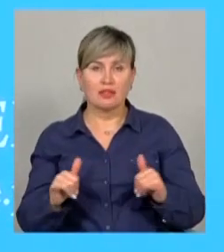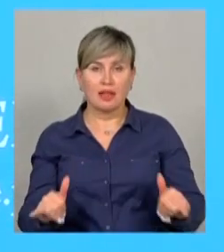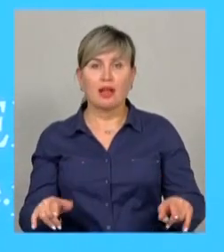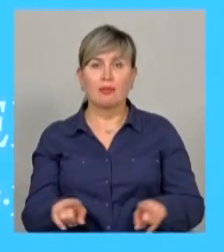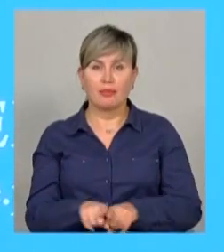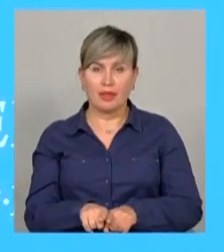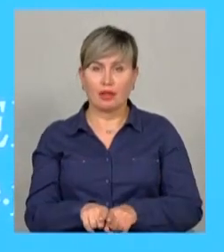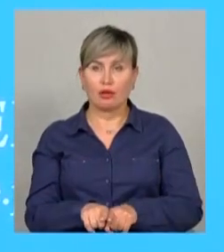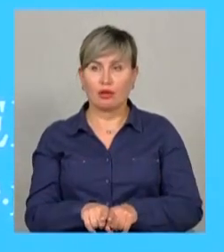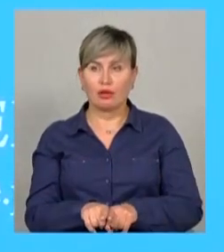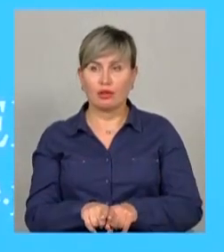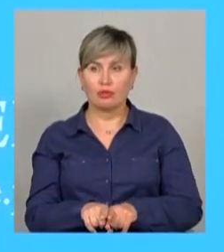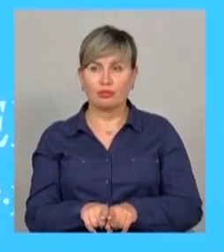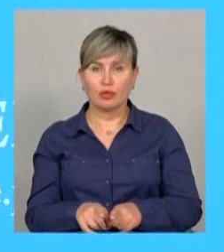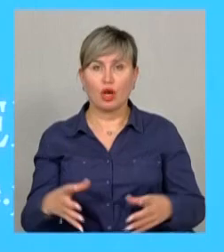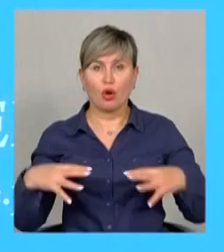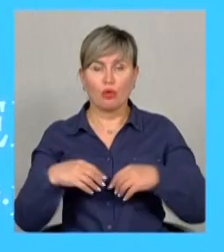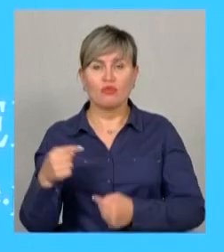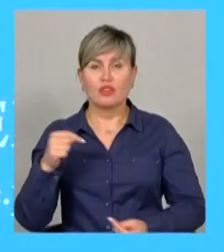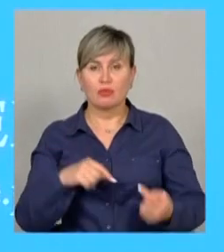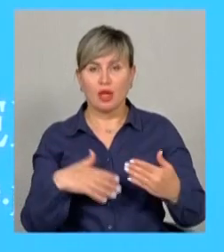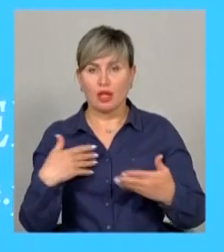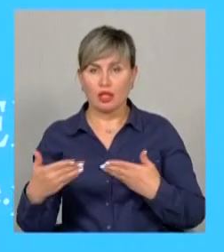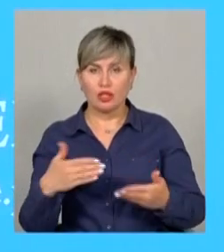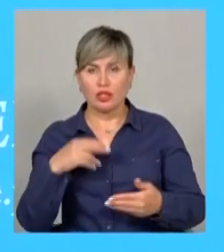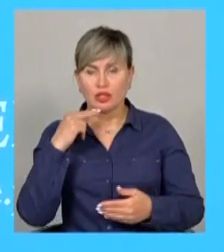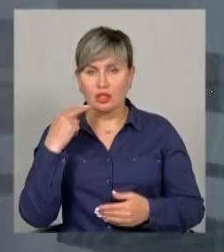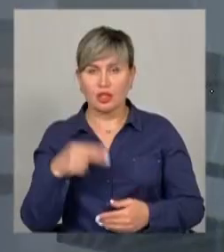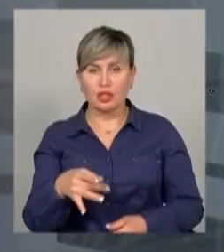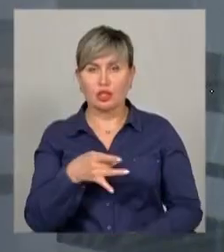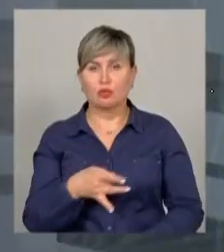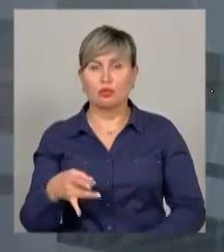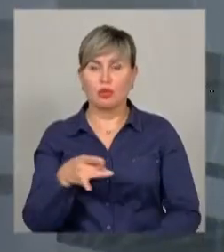рода комплексные взаимоотношения с Китайской Народной Республикой.